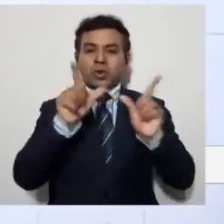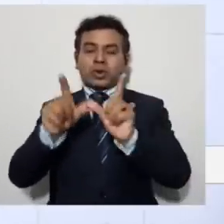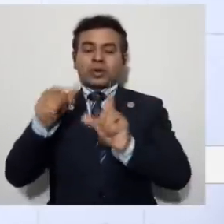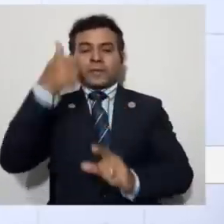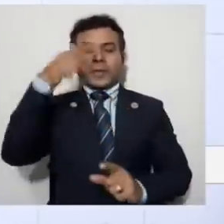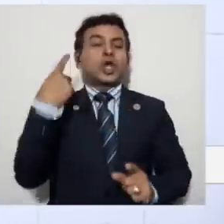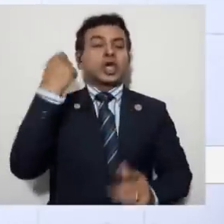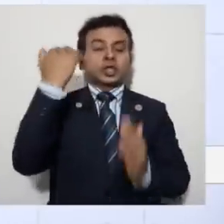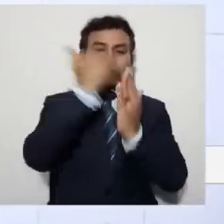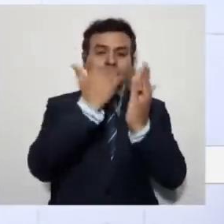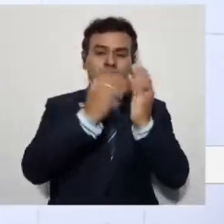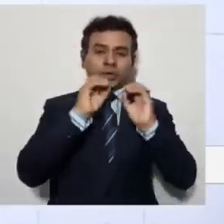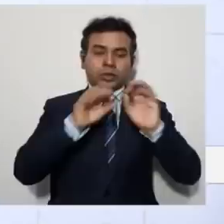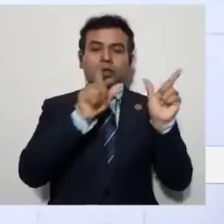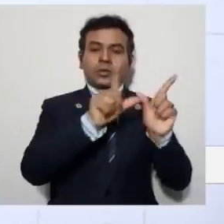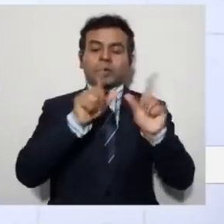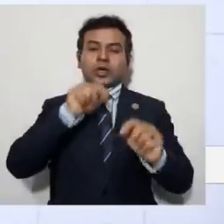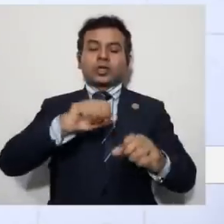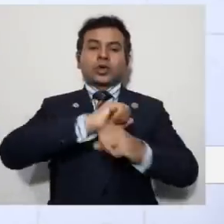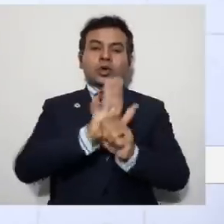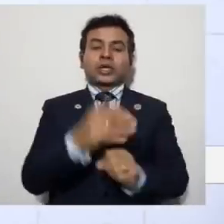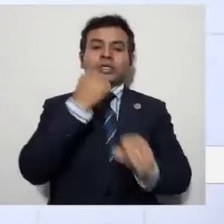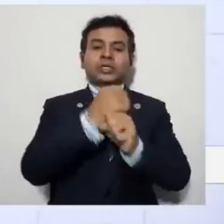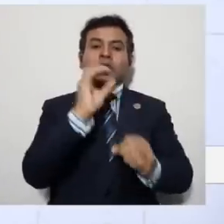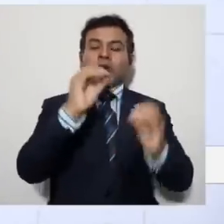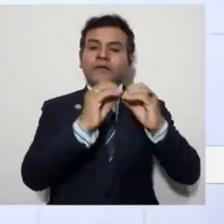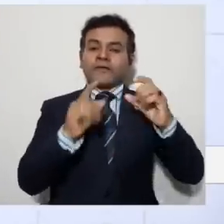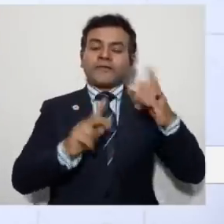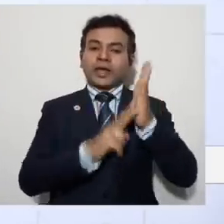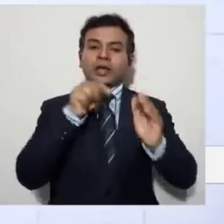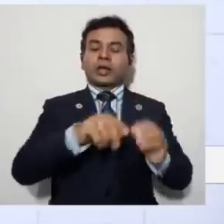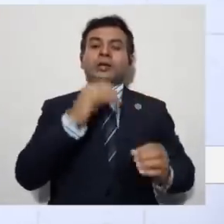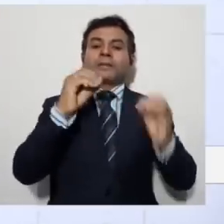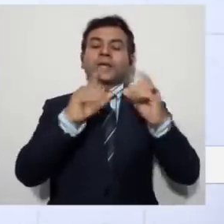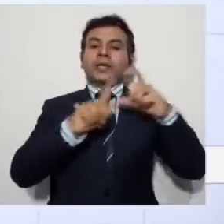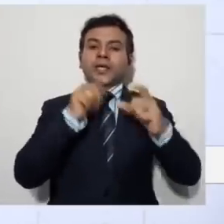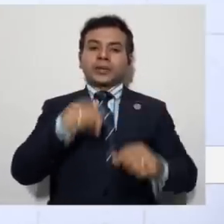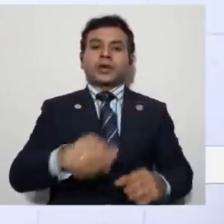16,75,826 জনকে। আমাদের ওয়েবসাইটগুলো সবসময় সব কিছু তথ্যের জন্য উন্মুক্ত আছে,